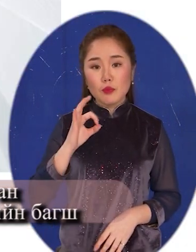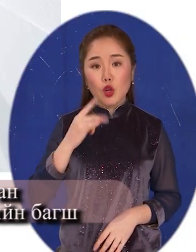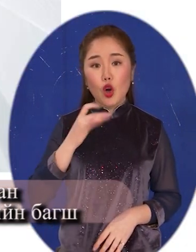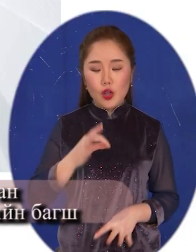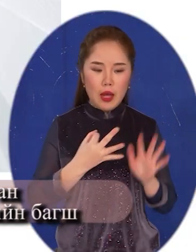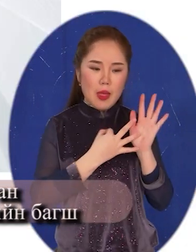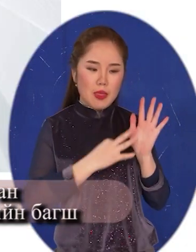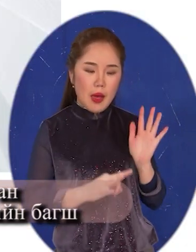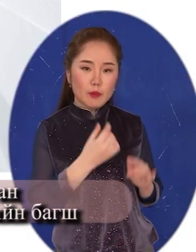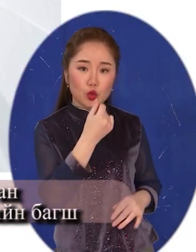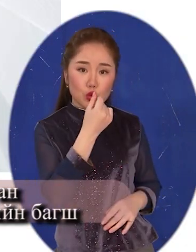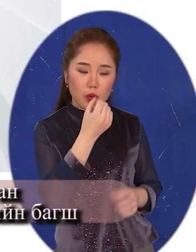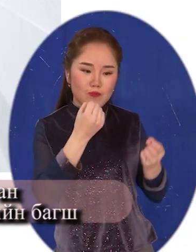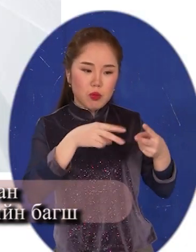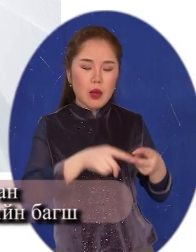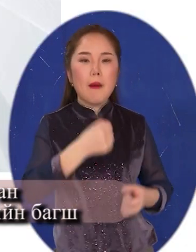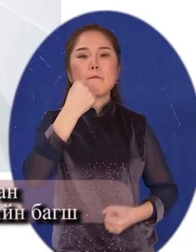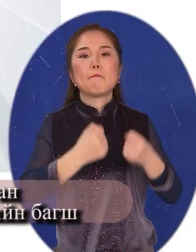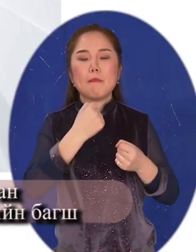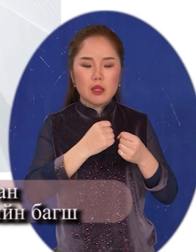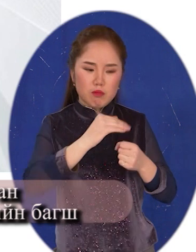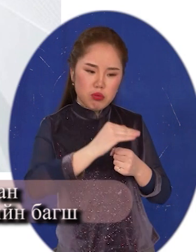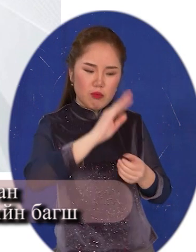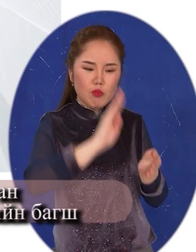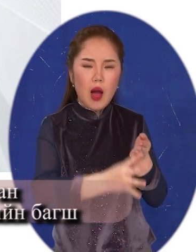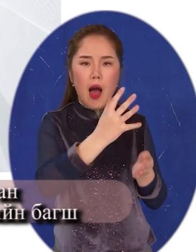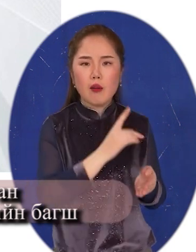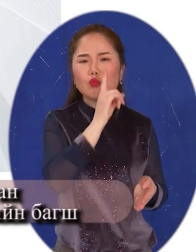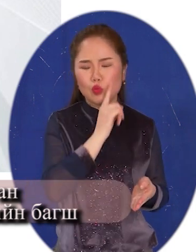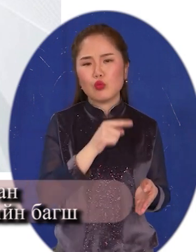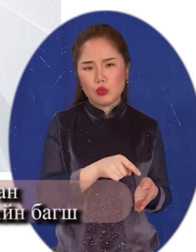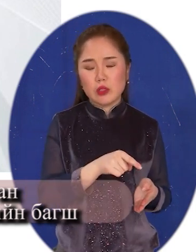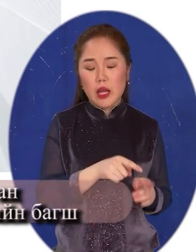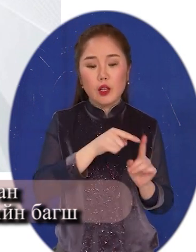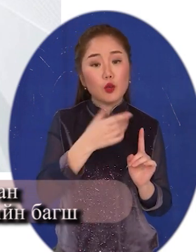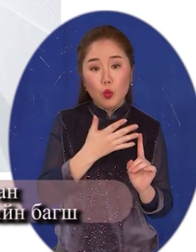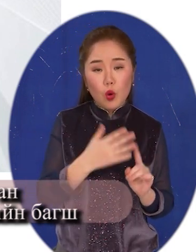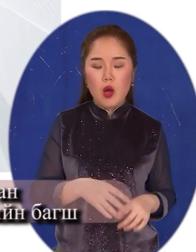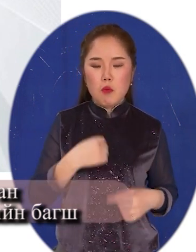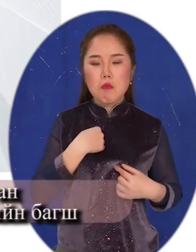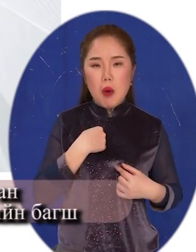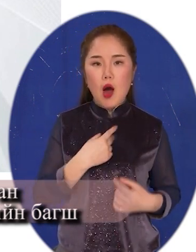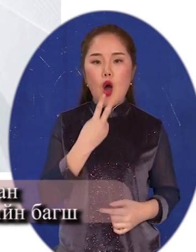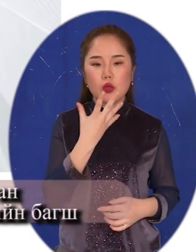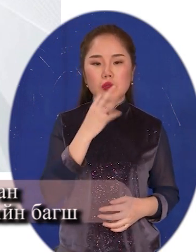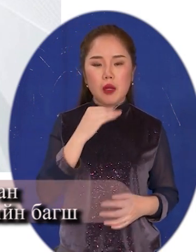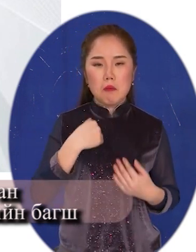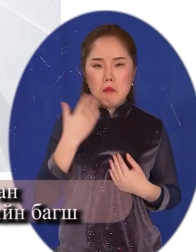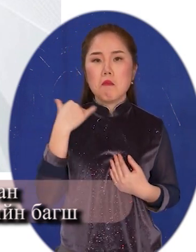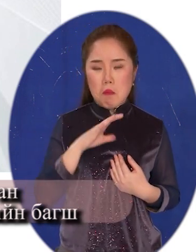Qoŋğır bağası 800 tögürük bolatın maşina satıp alğısı geldi. Onda 250 tögürük